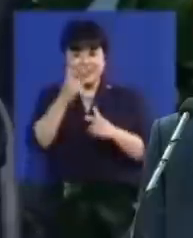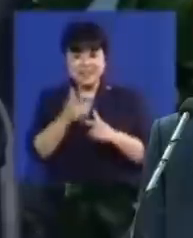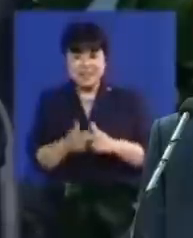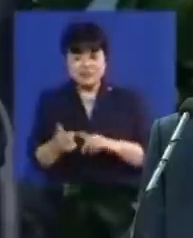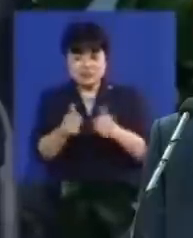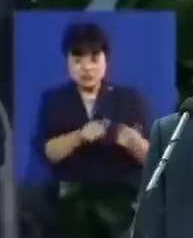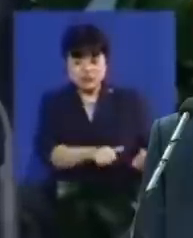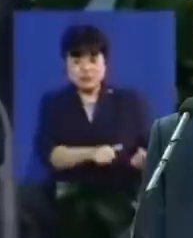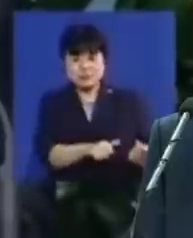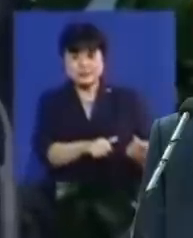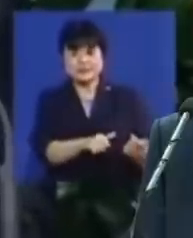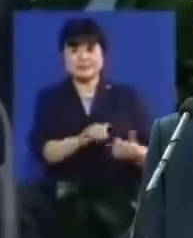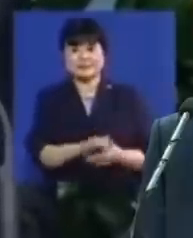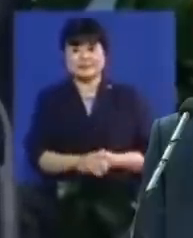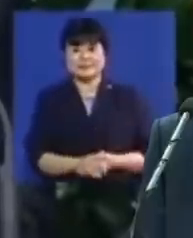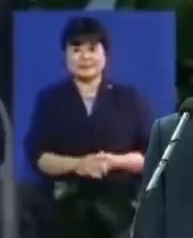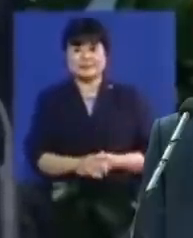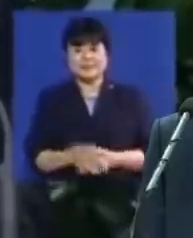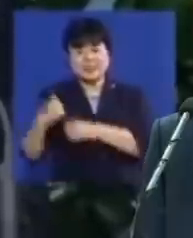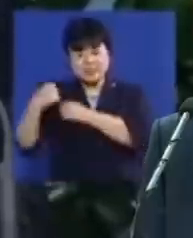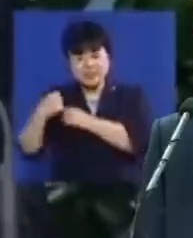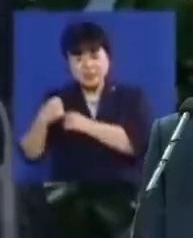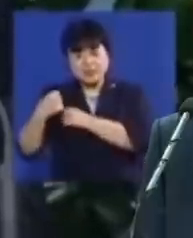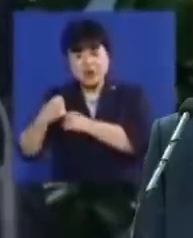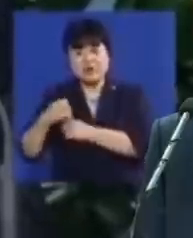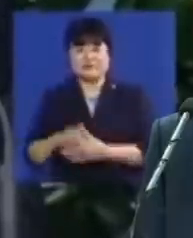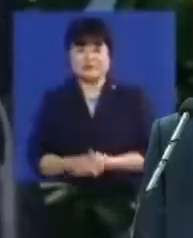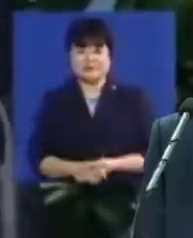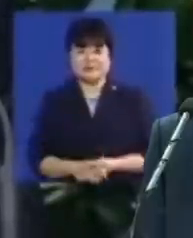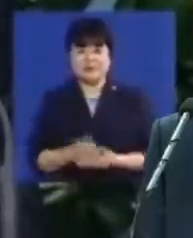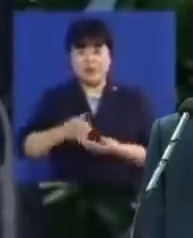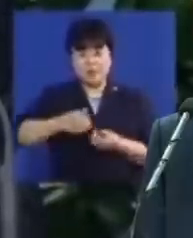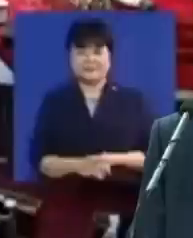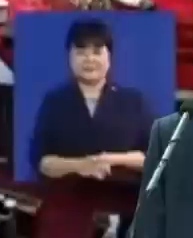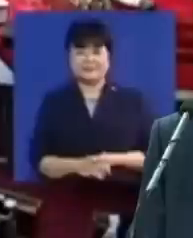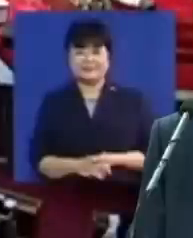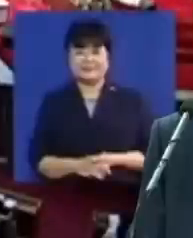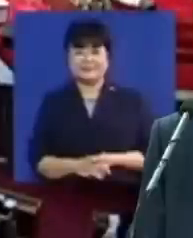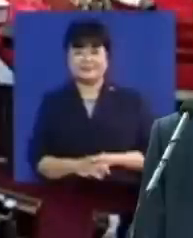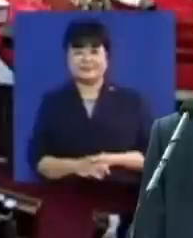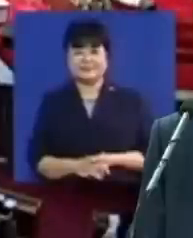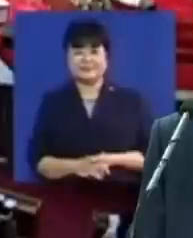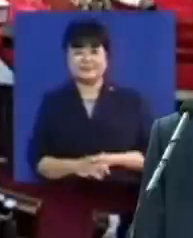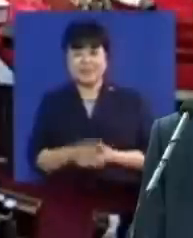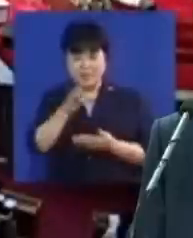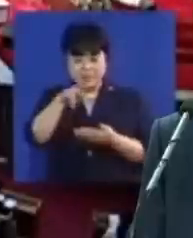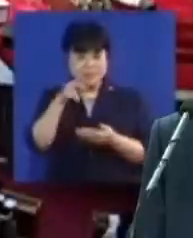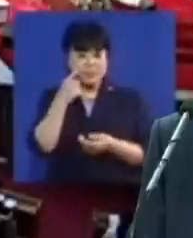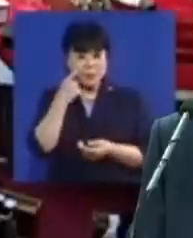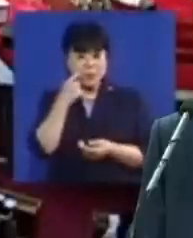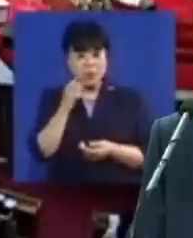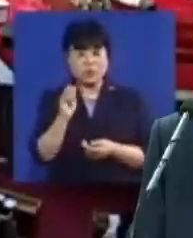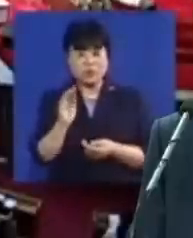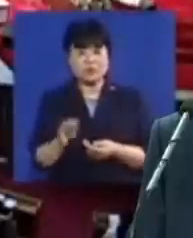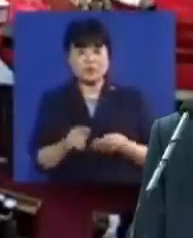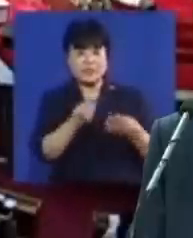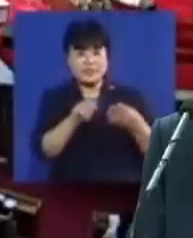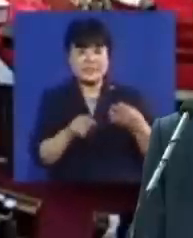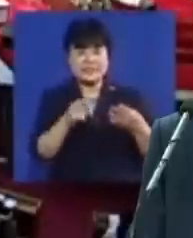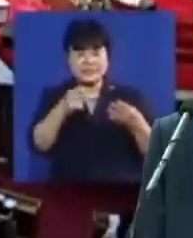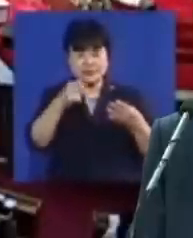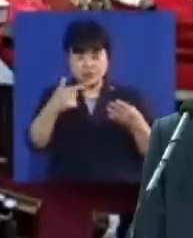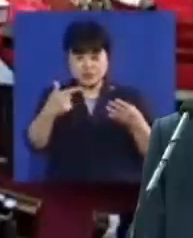예수의 죽음을 우리가 짊어져야 되는 것입니다. 멀리하면 안 되는 것입니다. 성경에는 보면 고린도후서 4장